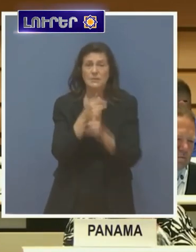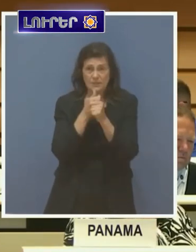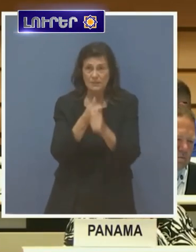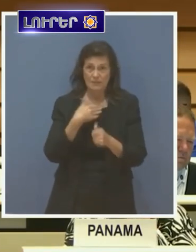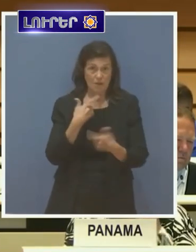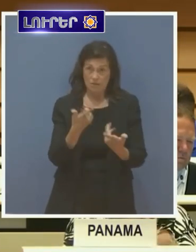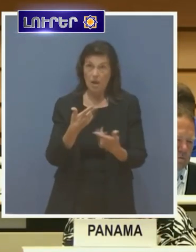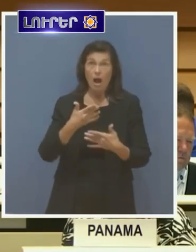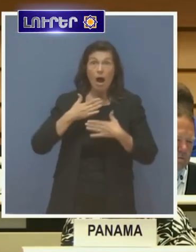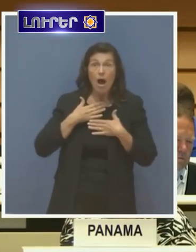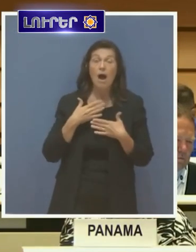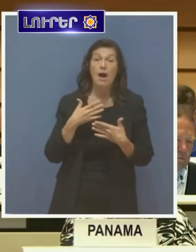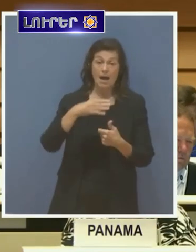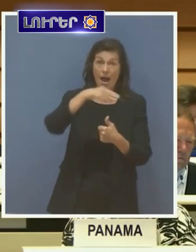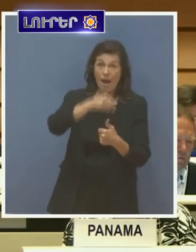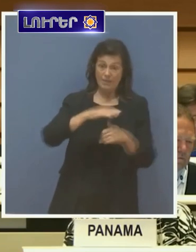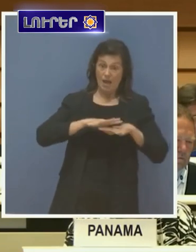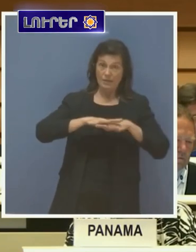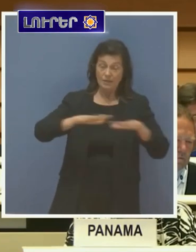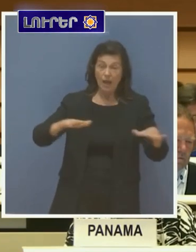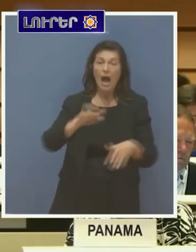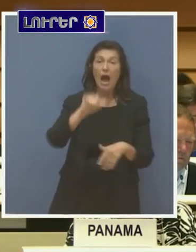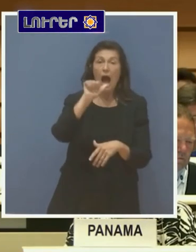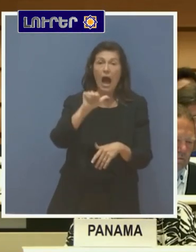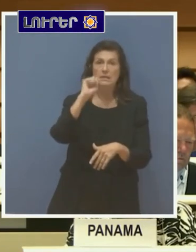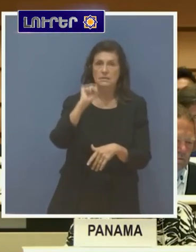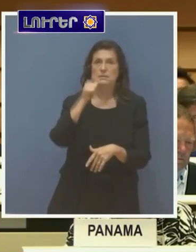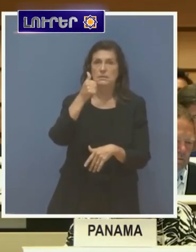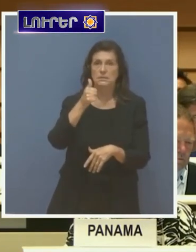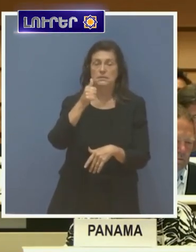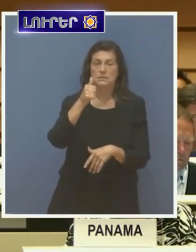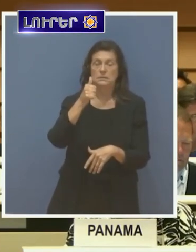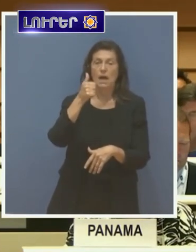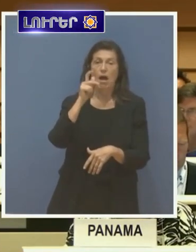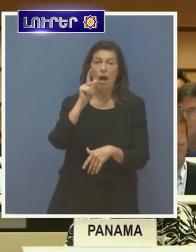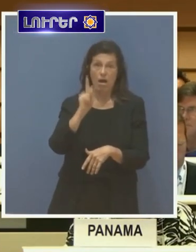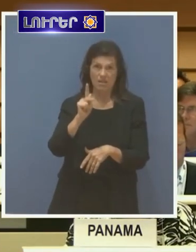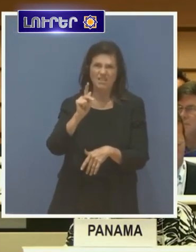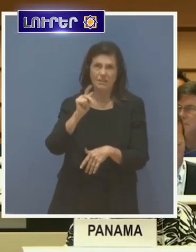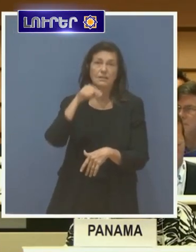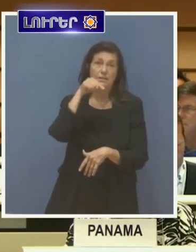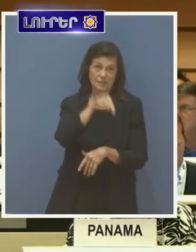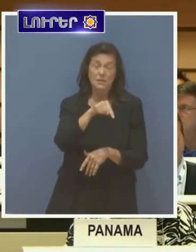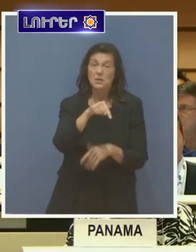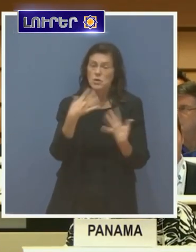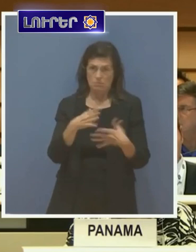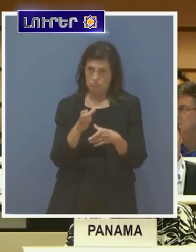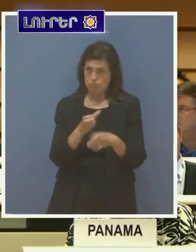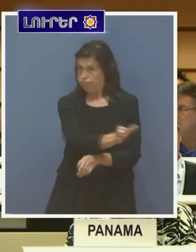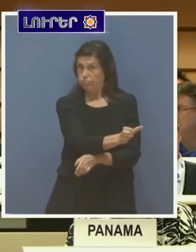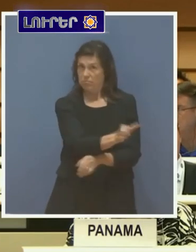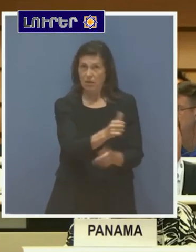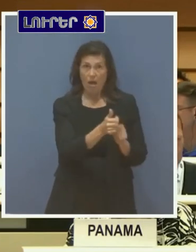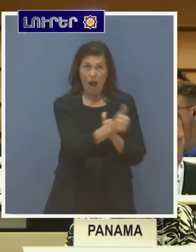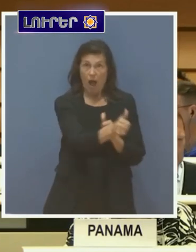ներքո, առանց բժշկական օգնությունը ստանալու հնարավորության։ Արցախի անջատումին մասին միջազգային հարության հայտարարության կորցնական